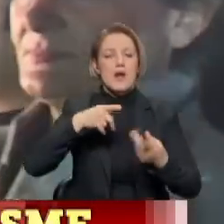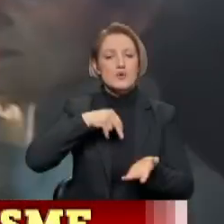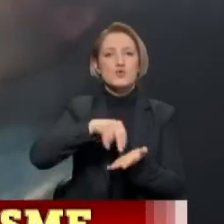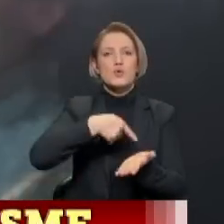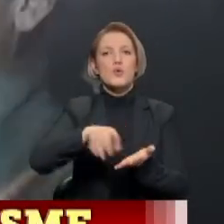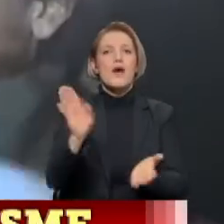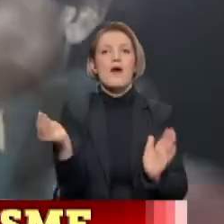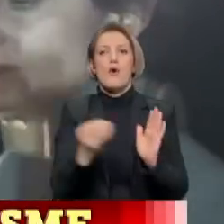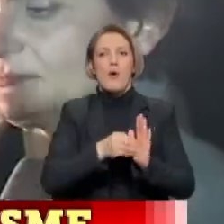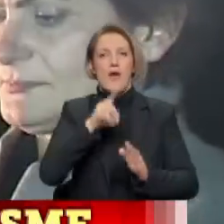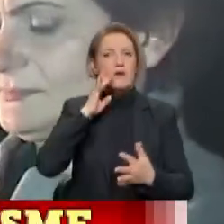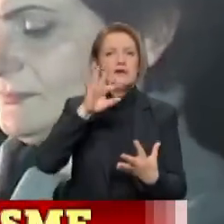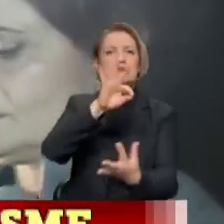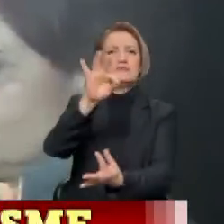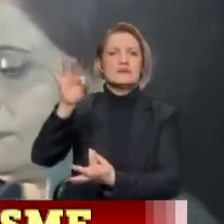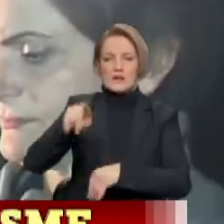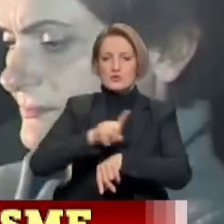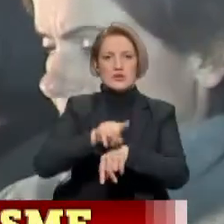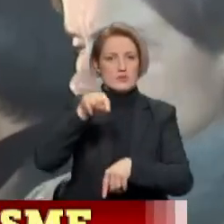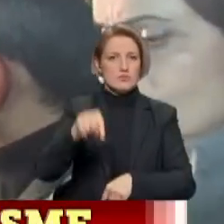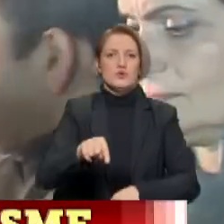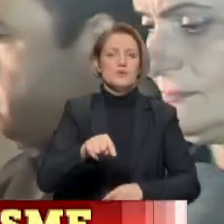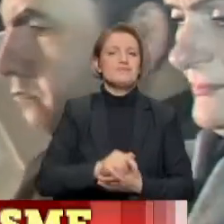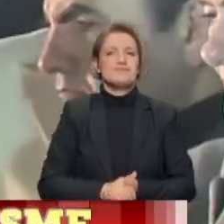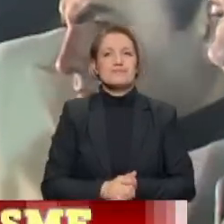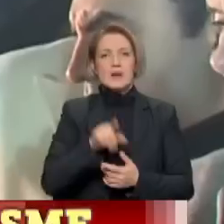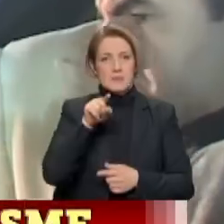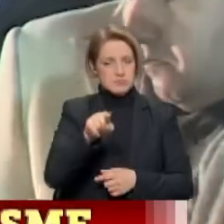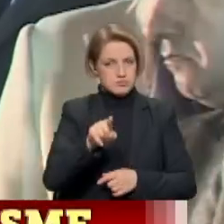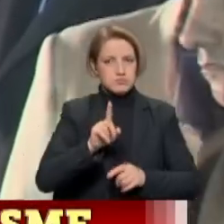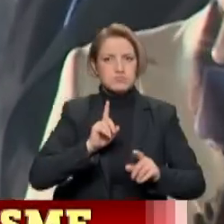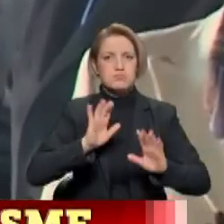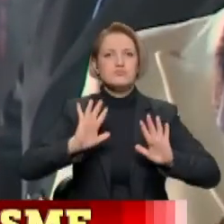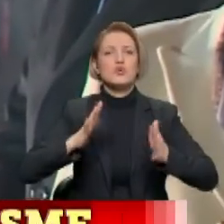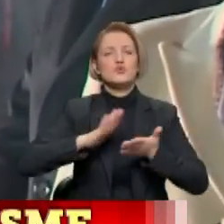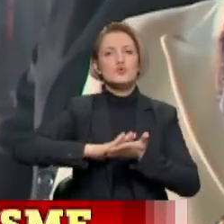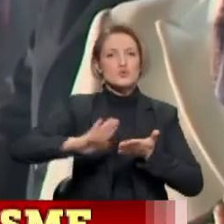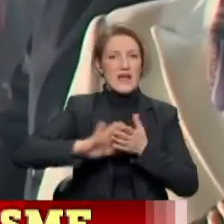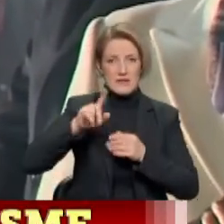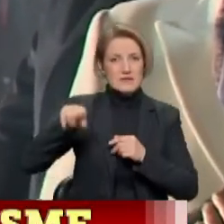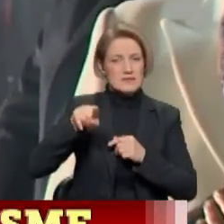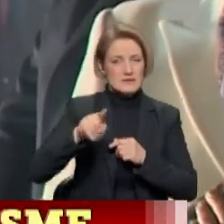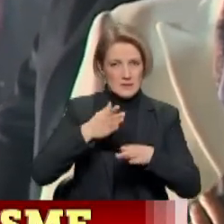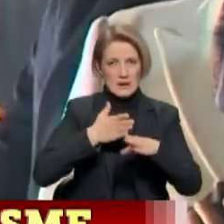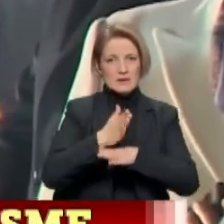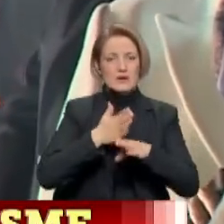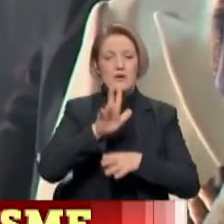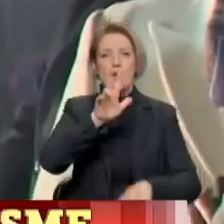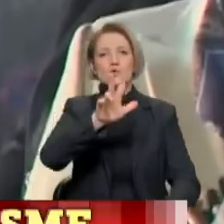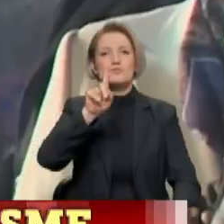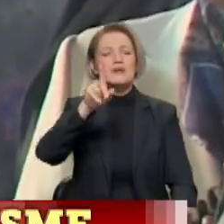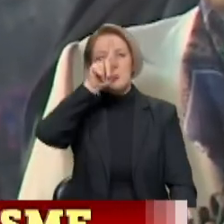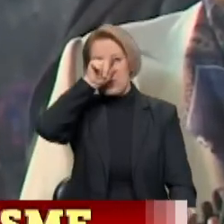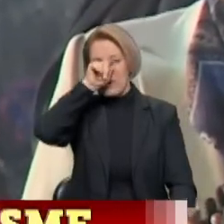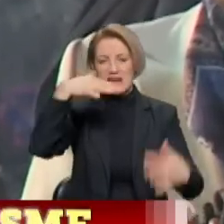yürürlüğe koyan insanların sürecidir. Bu bozuk düzen aslında 31